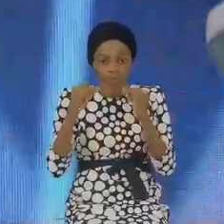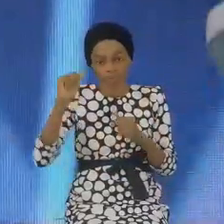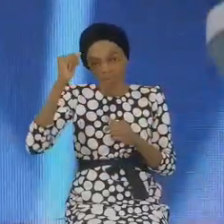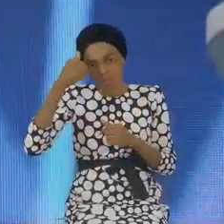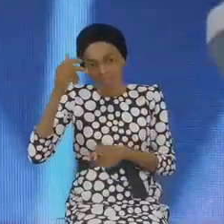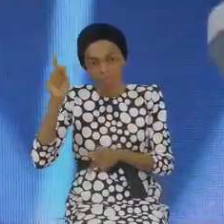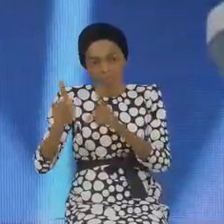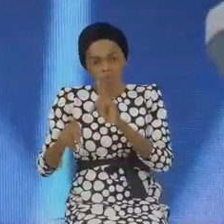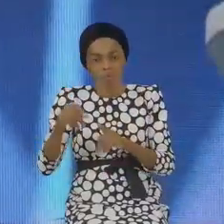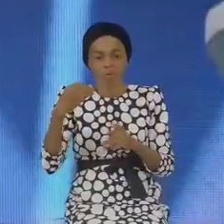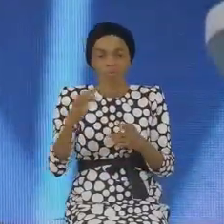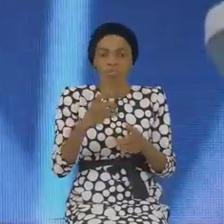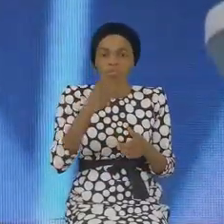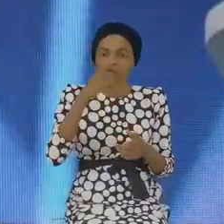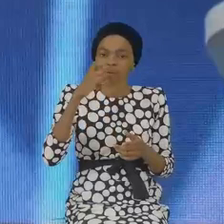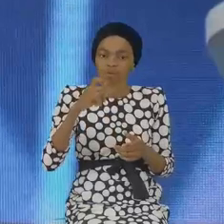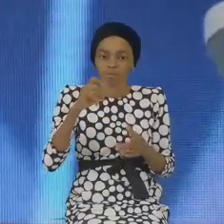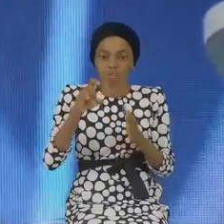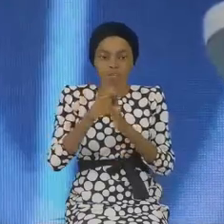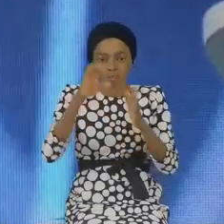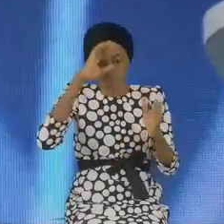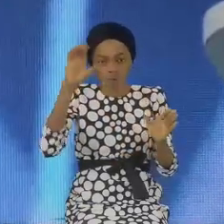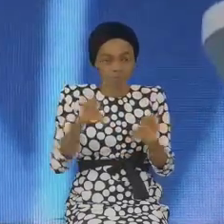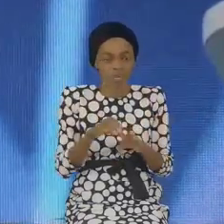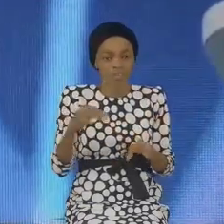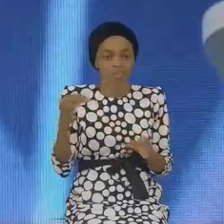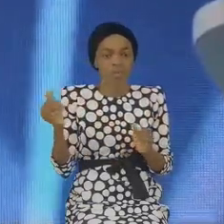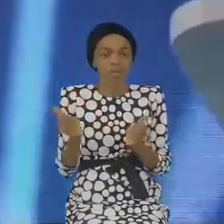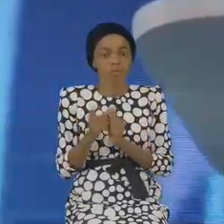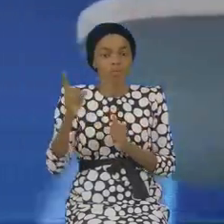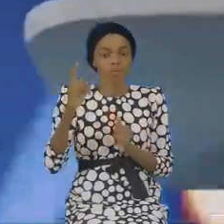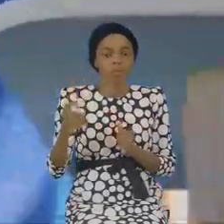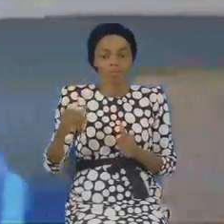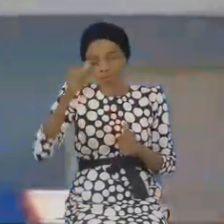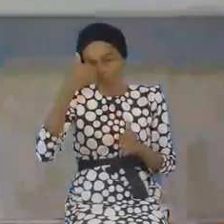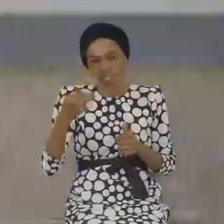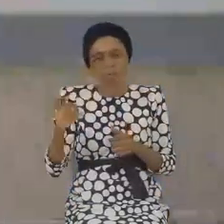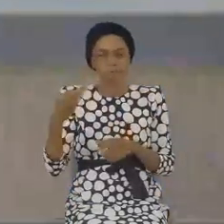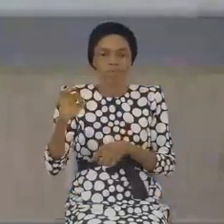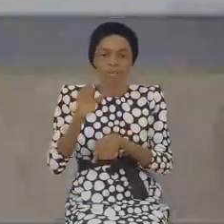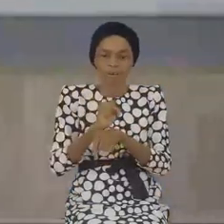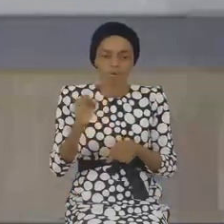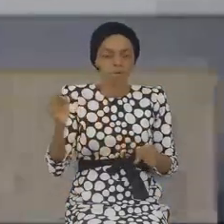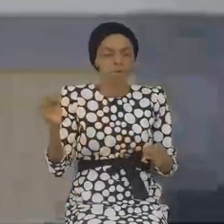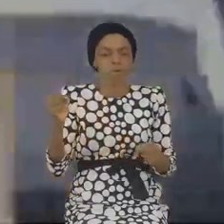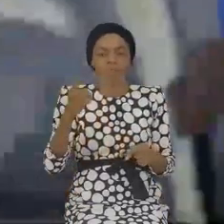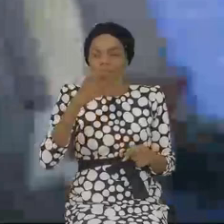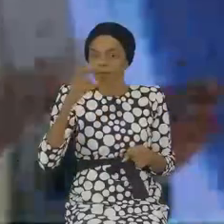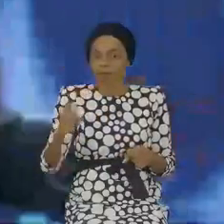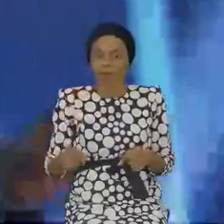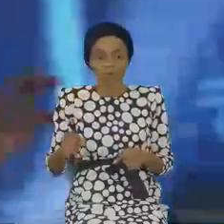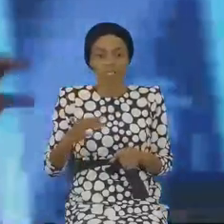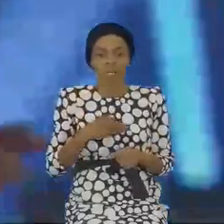Dieu, rappelant au peuple le commission en Dieu, rappelant au peuple leur engagement,